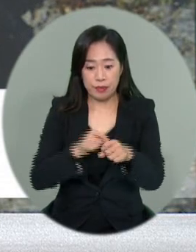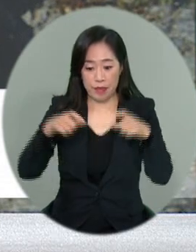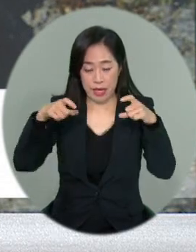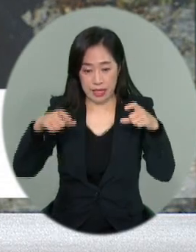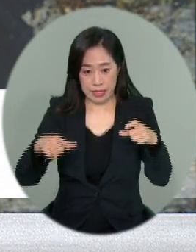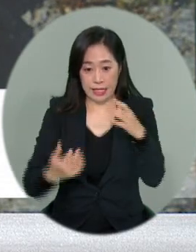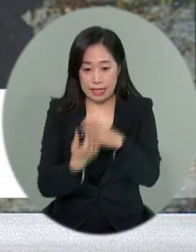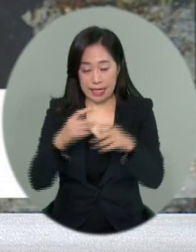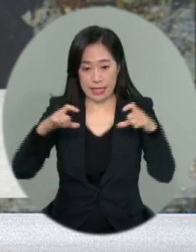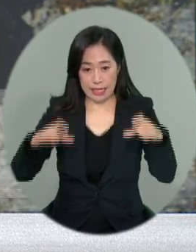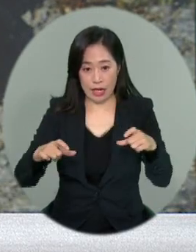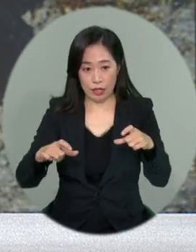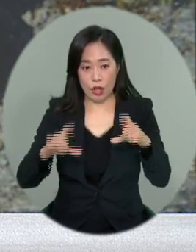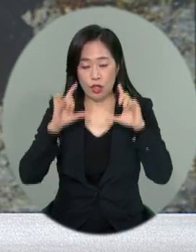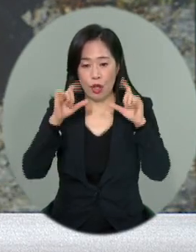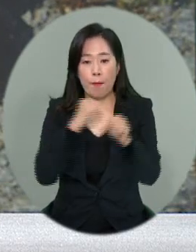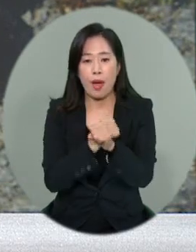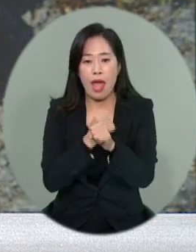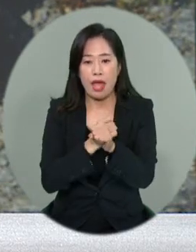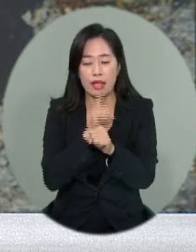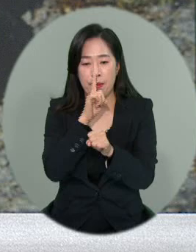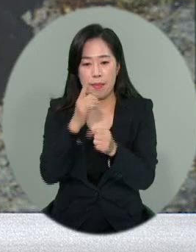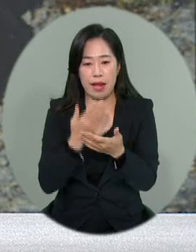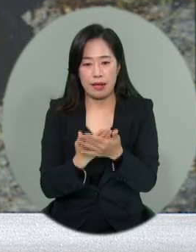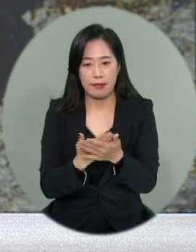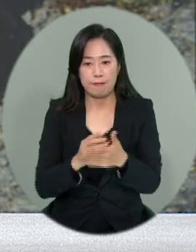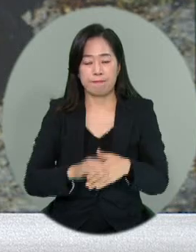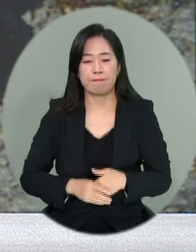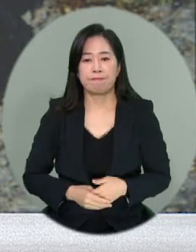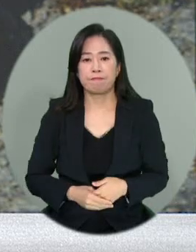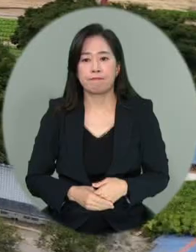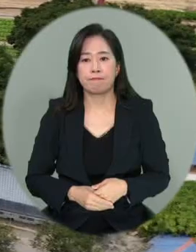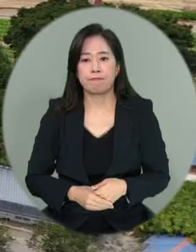목소리가 높아지고 있습니다. 서일영 기자가 취재했습니다.